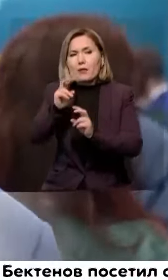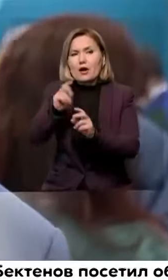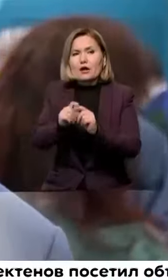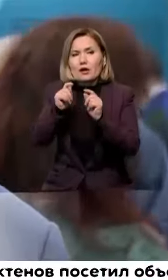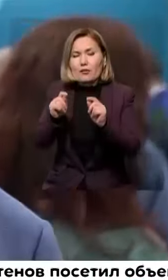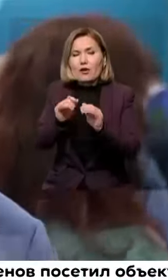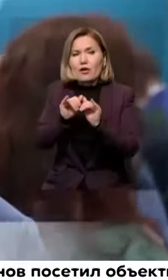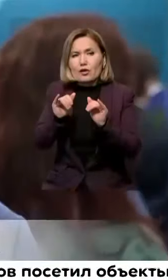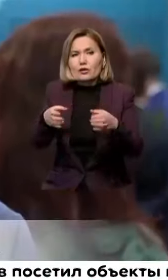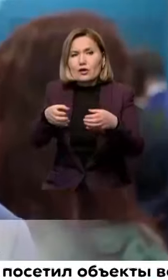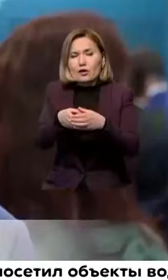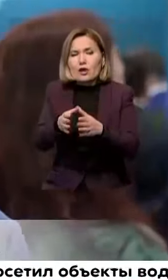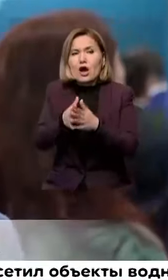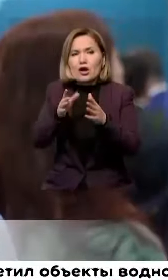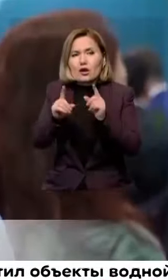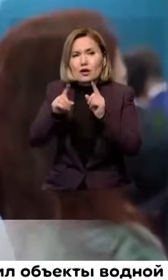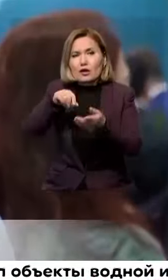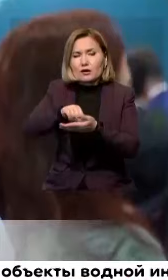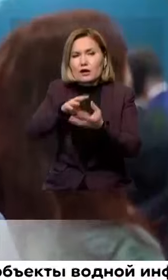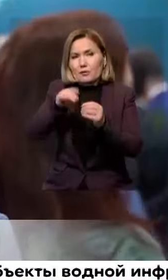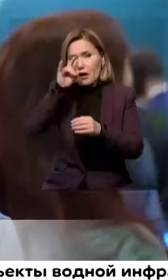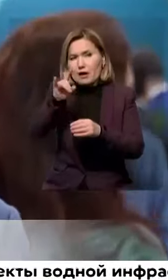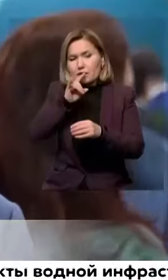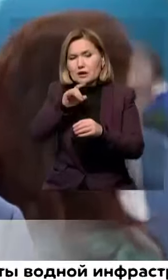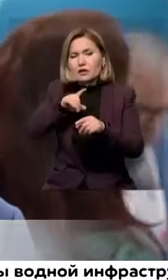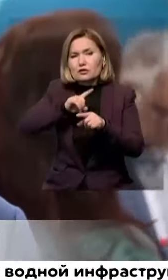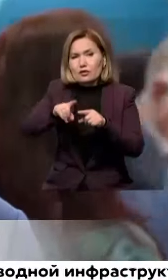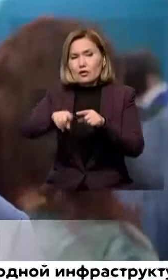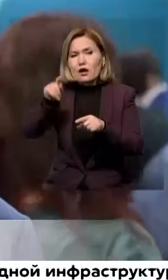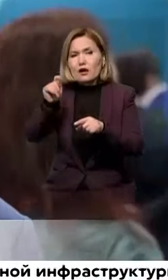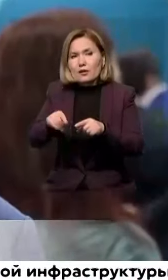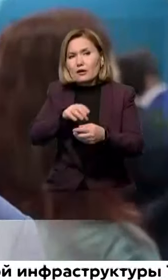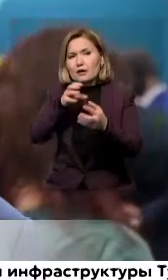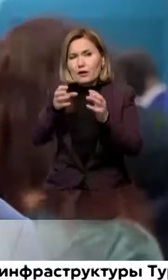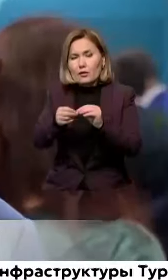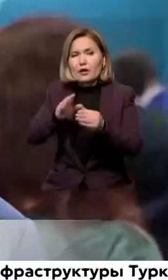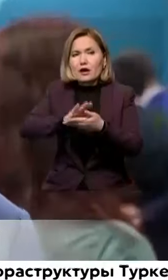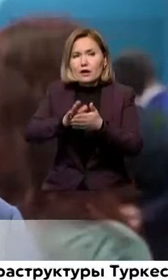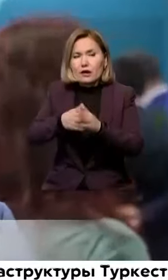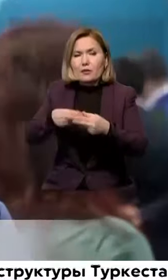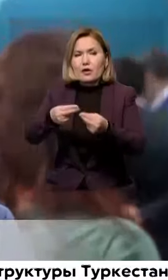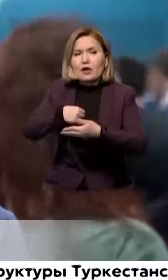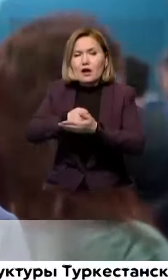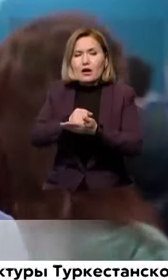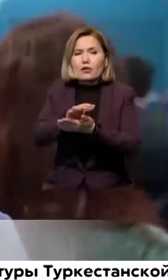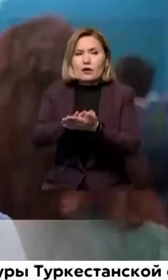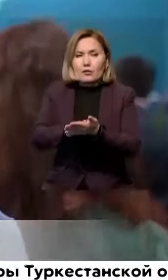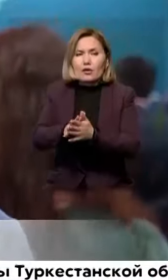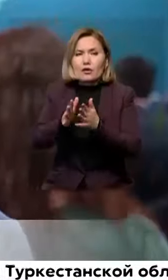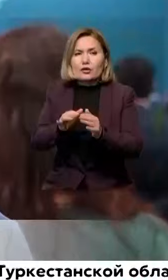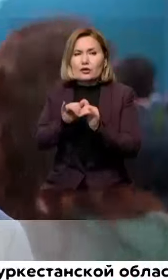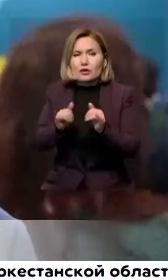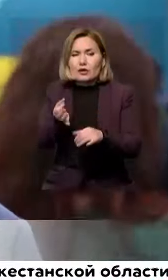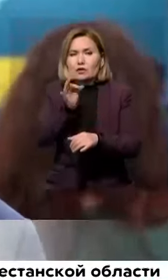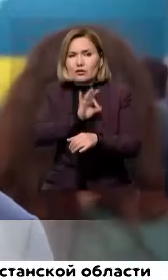кәсіпорындарының өкілдерінен құралған үлкен делегация Қазақстанға барғалы жатыр. Бұл бүгінгі келісімдерді әрі қарай жетілдіре түсуге септігін